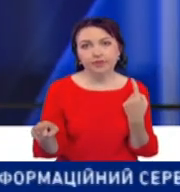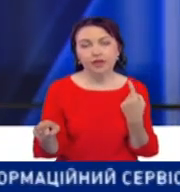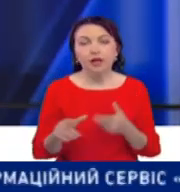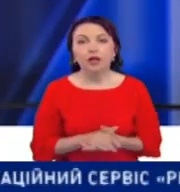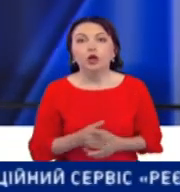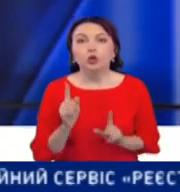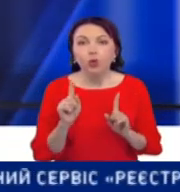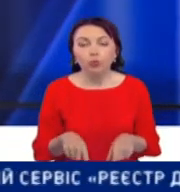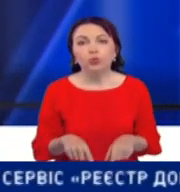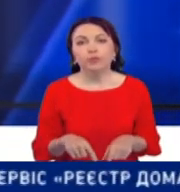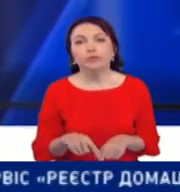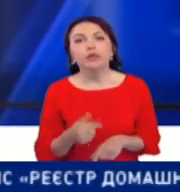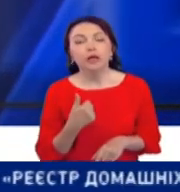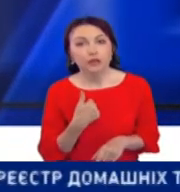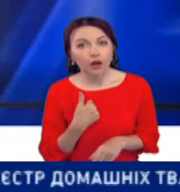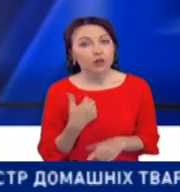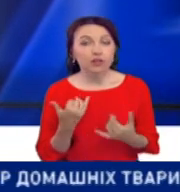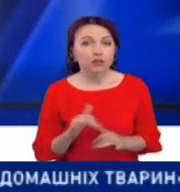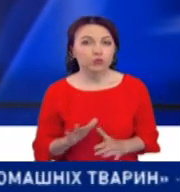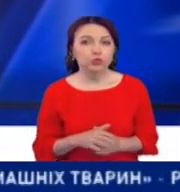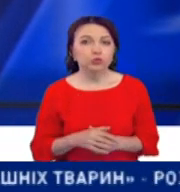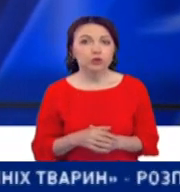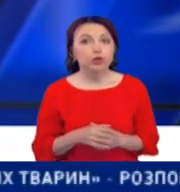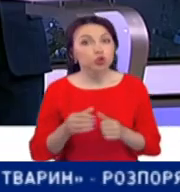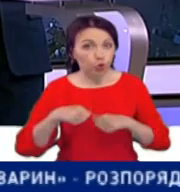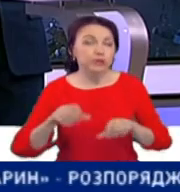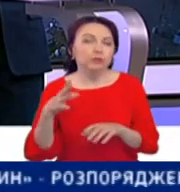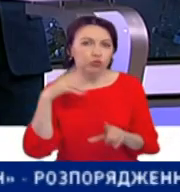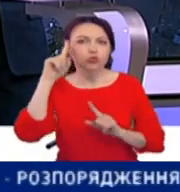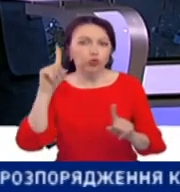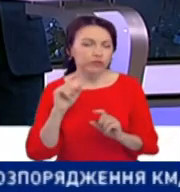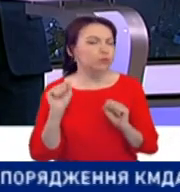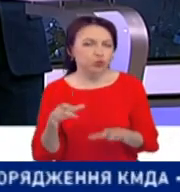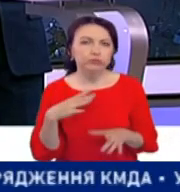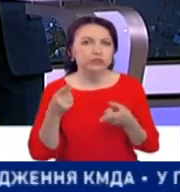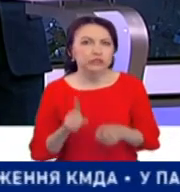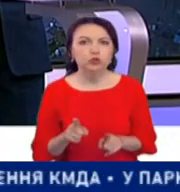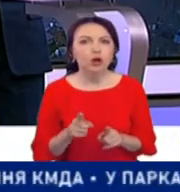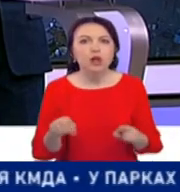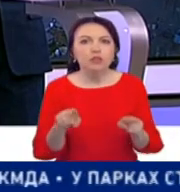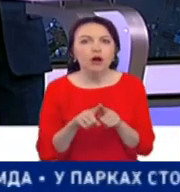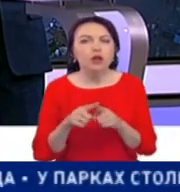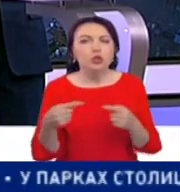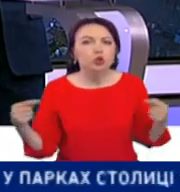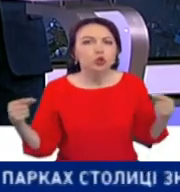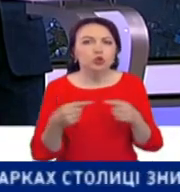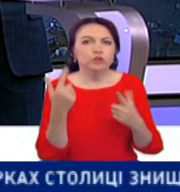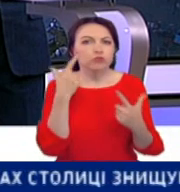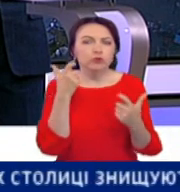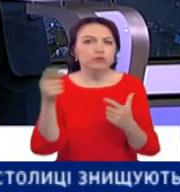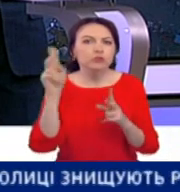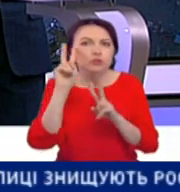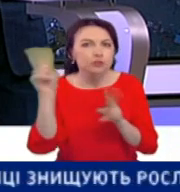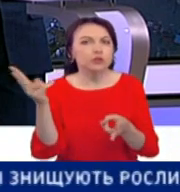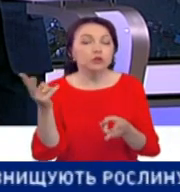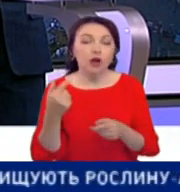Тому я не дивуюсь, що вони були шоковані. Дійсно, можливо, їм не доходить об'єктивна інформація цим людям.